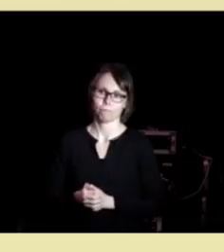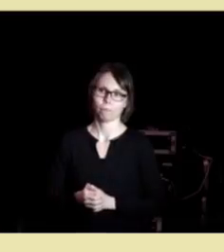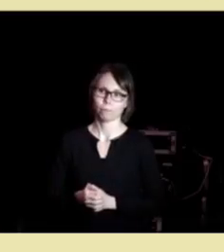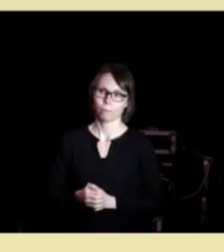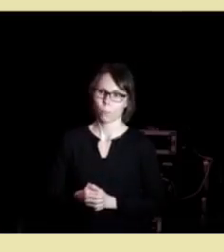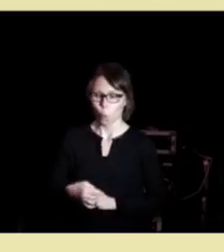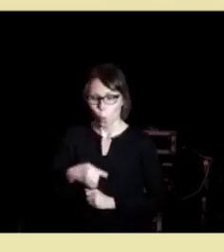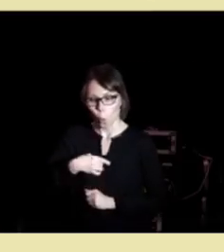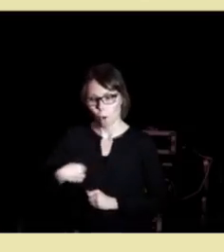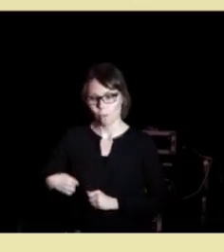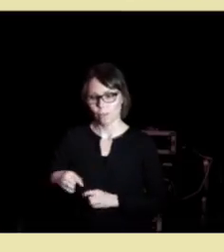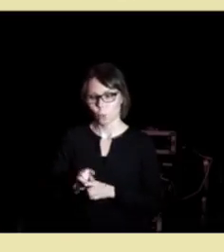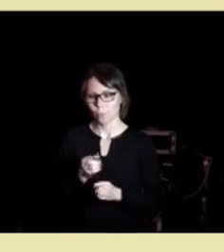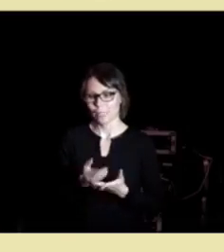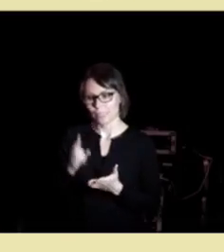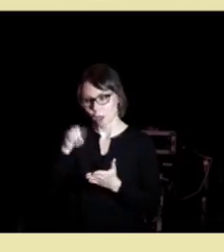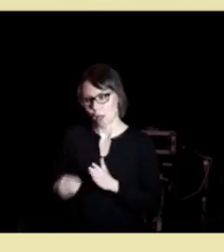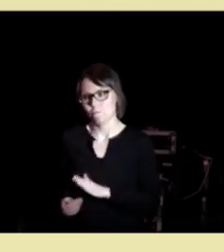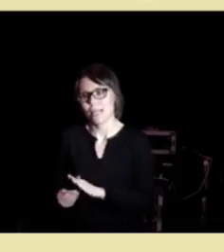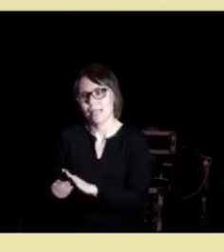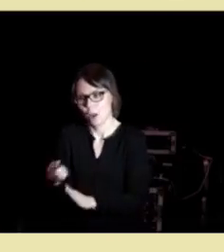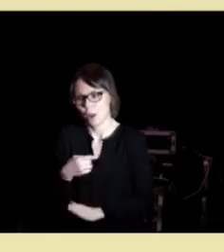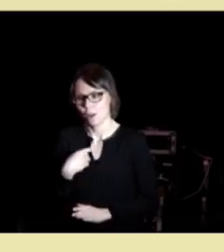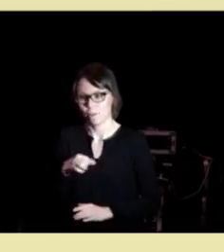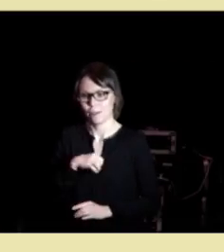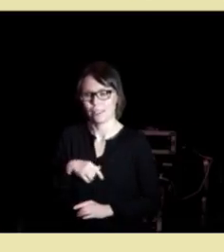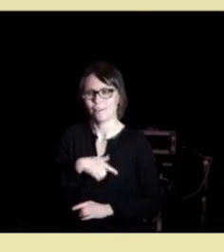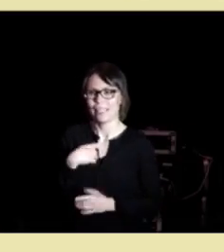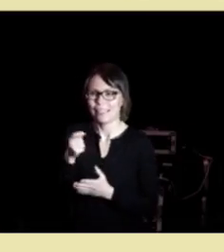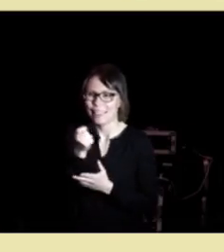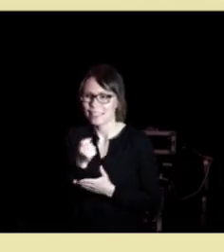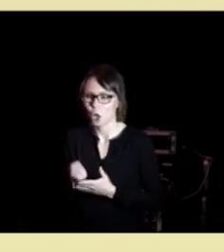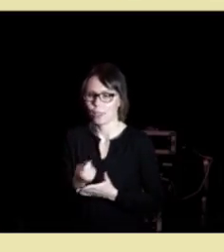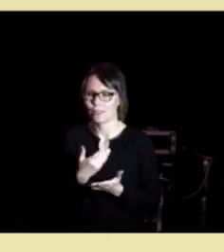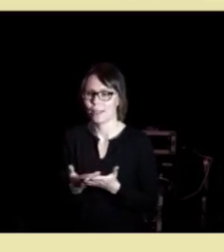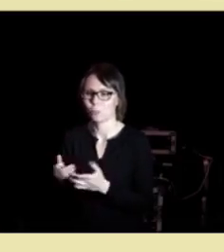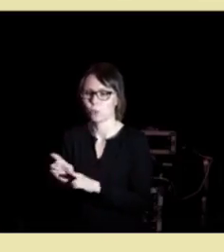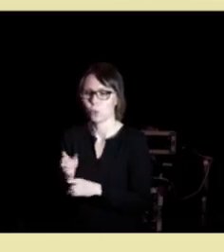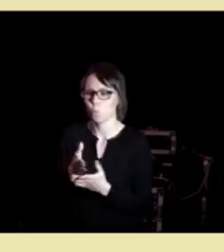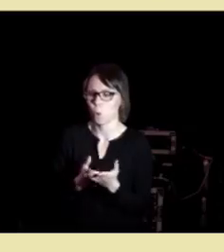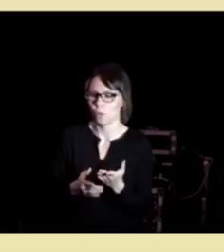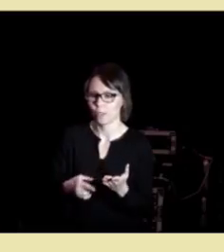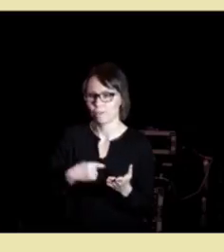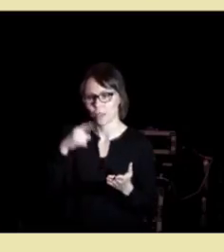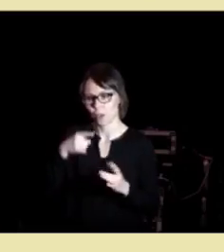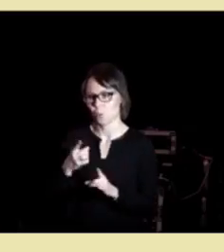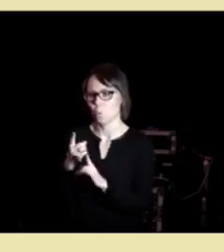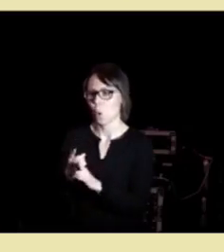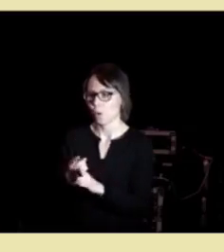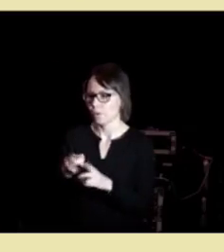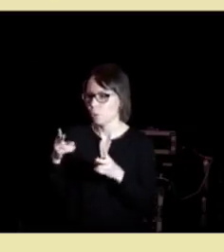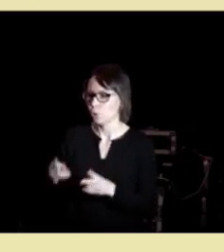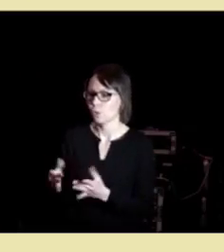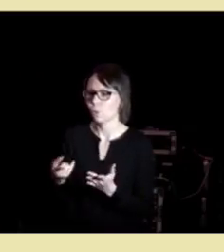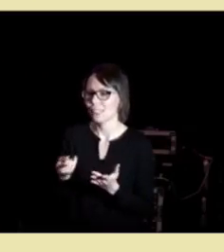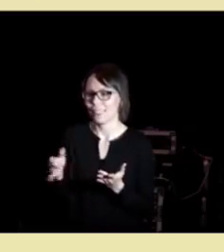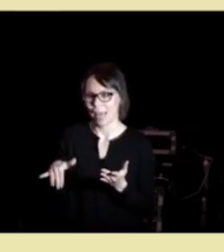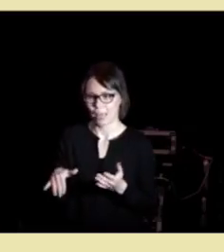Det kan vi bidra til som tjeneste hvis vi designer tjenestene på den måten at vi møter brukerne der de befinner